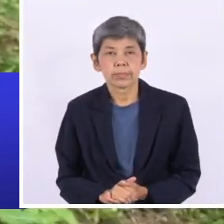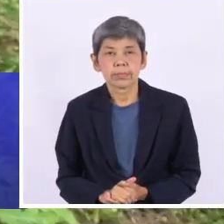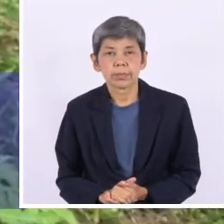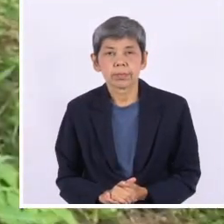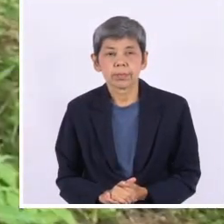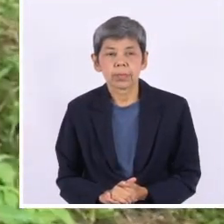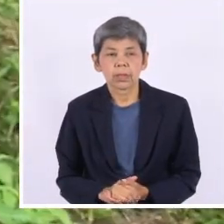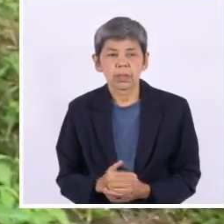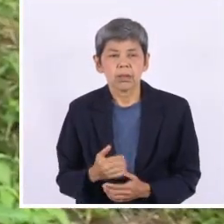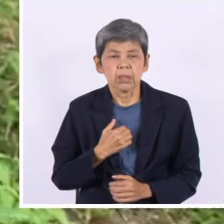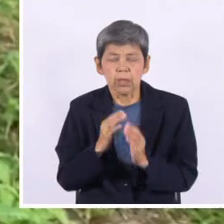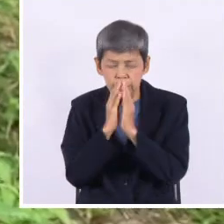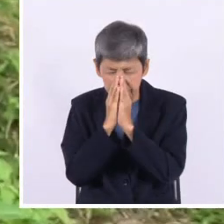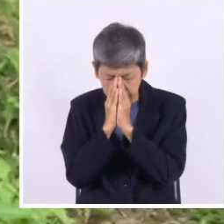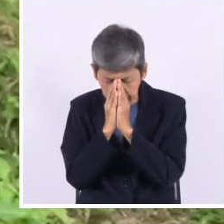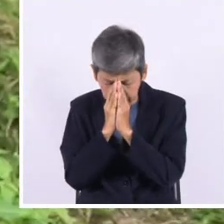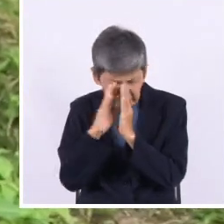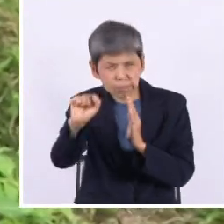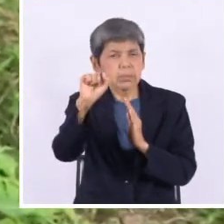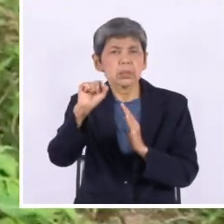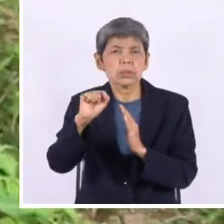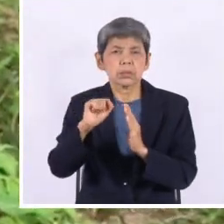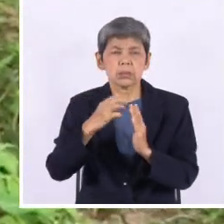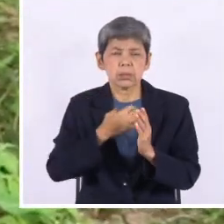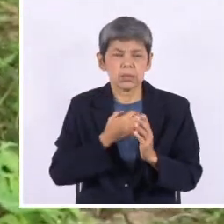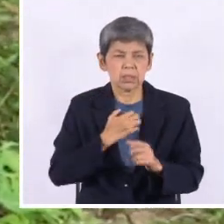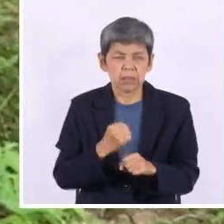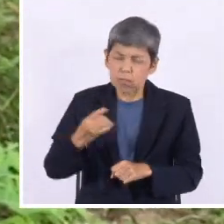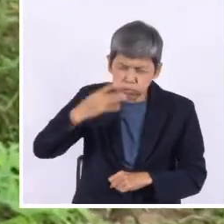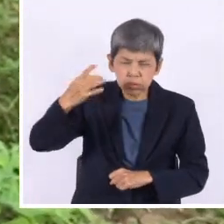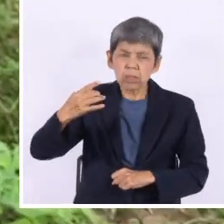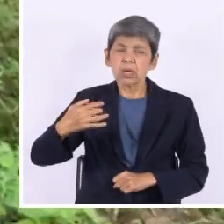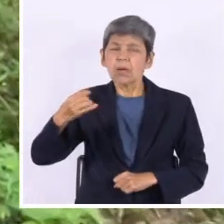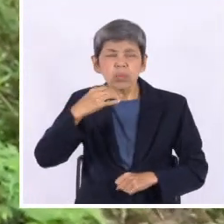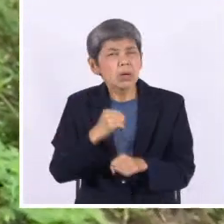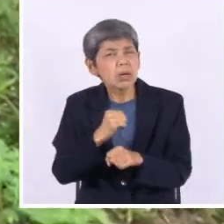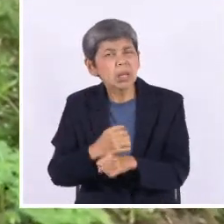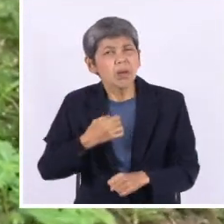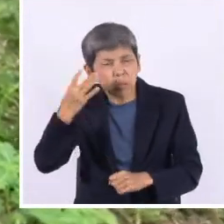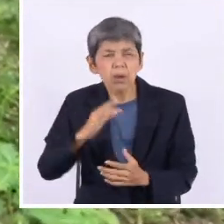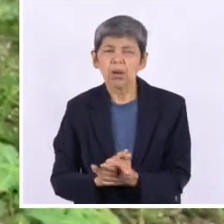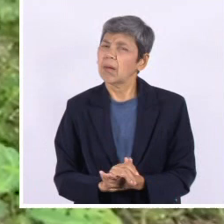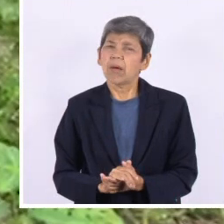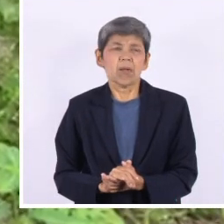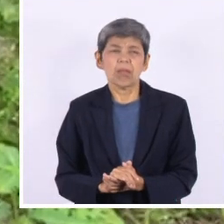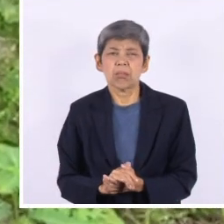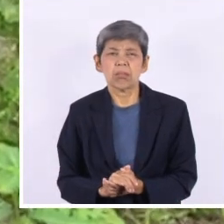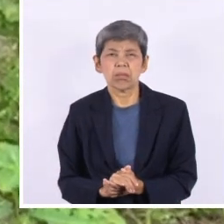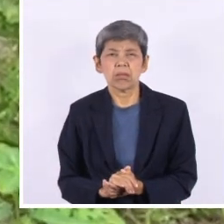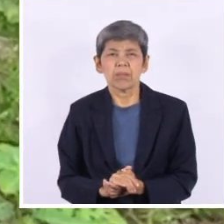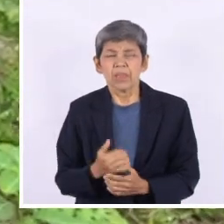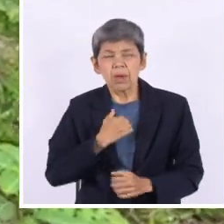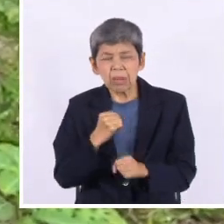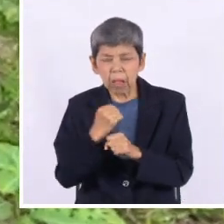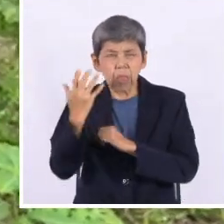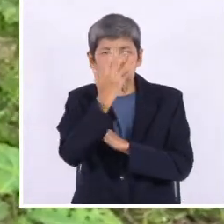จับได้มองได้มองนึงเด้อจะให้มันวิดมันมาเหตุทำลายผู้ขามันมาเหตุผู้ขาเนี่ยเถาแล้วมันมาต้มมา